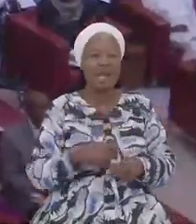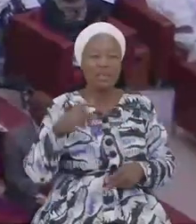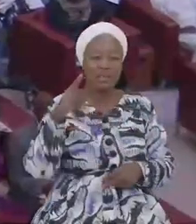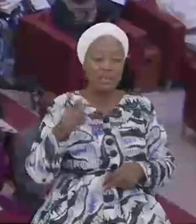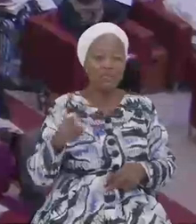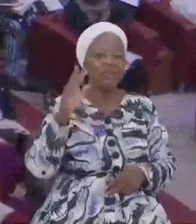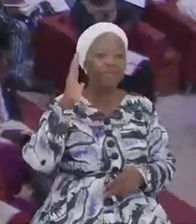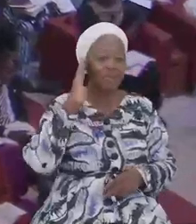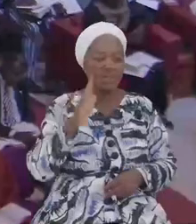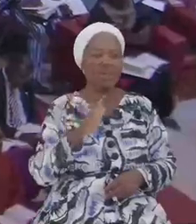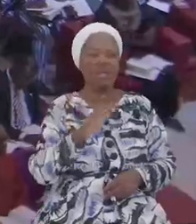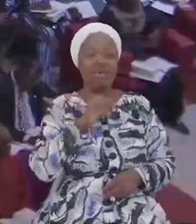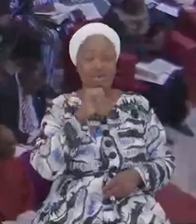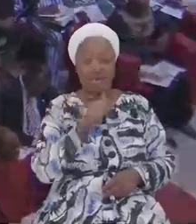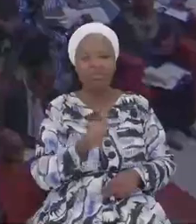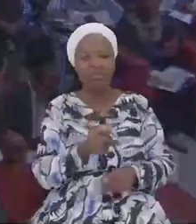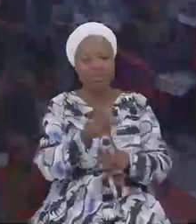dit,